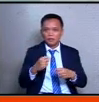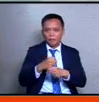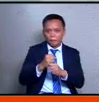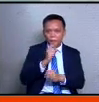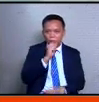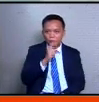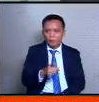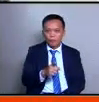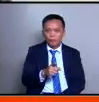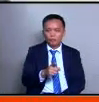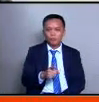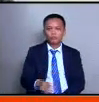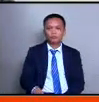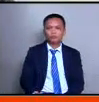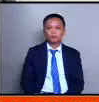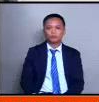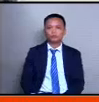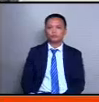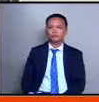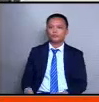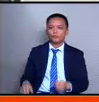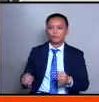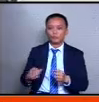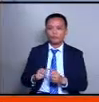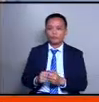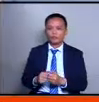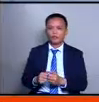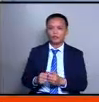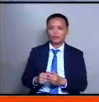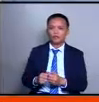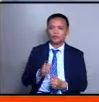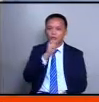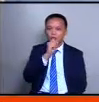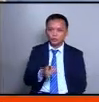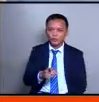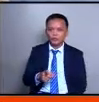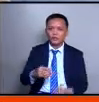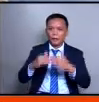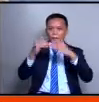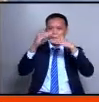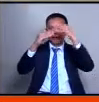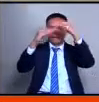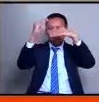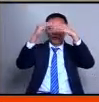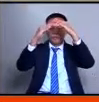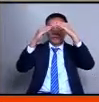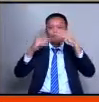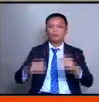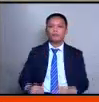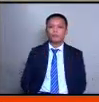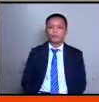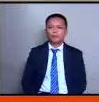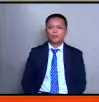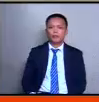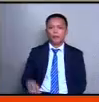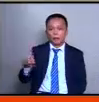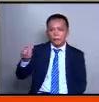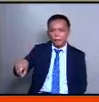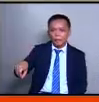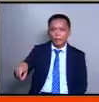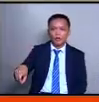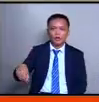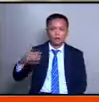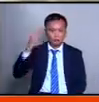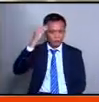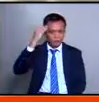cracks hindi apektado yung structural stability ng building, structural integrity ng building. Dapat malaman